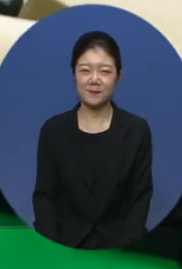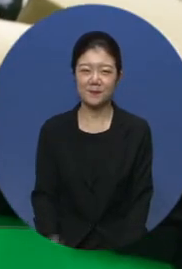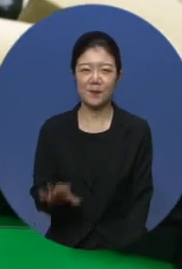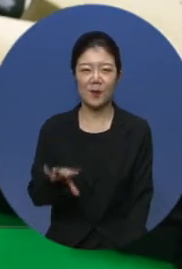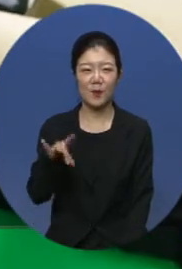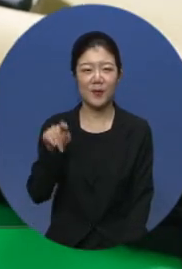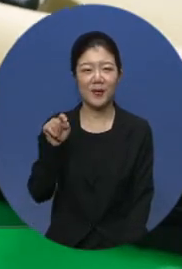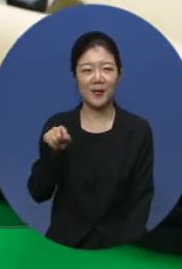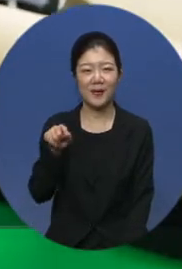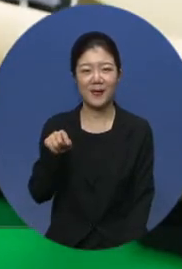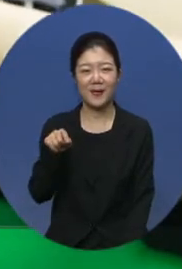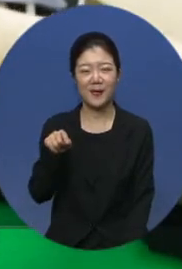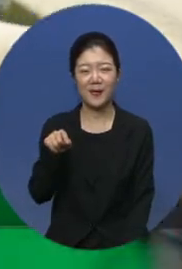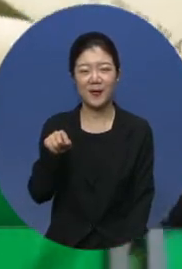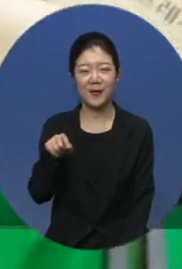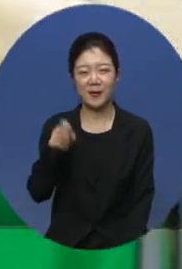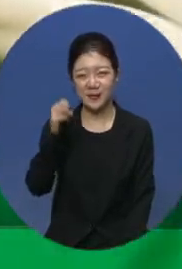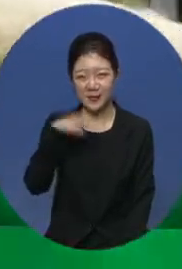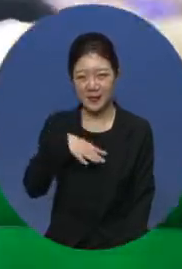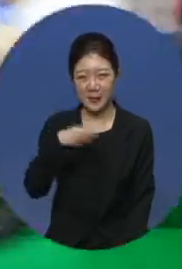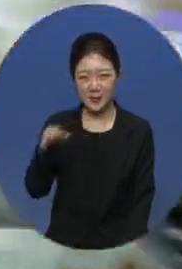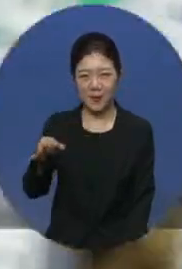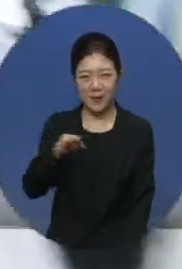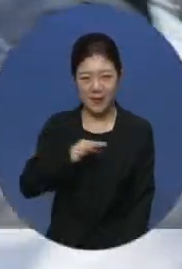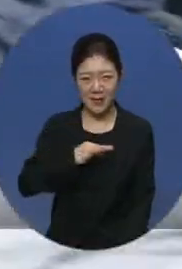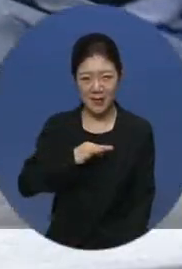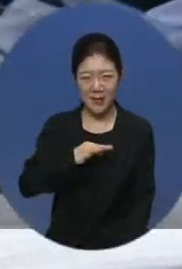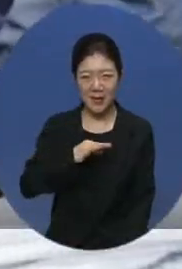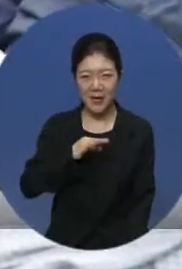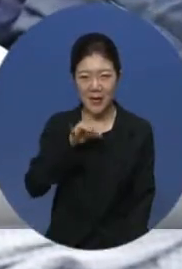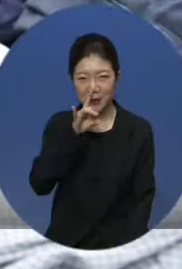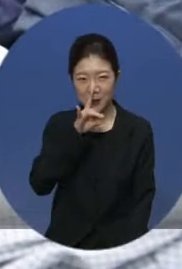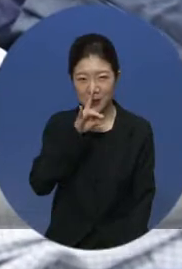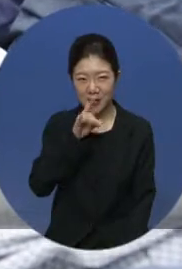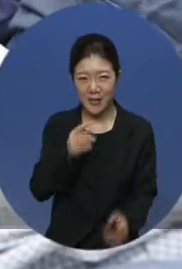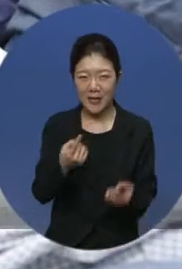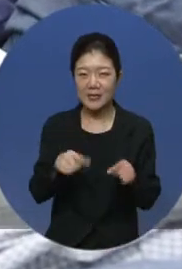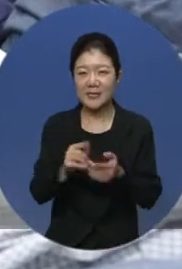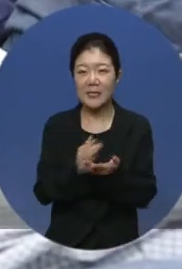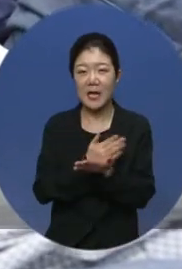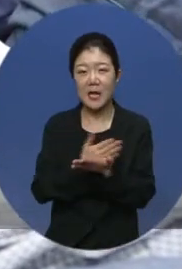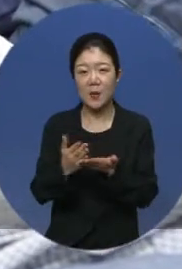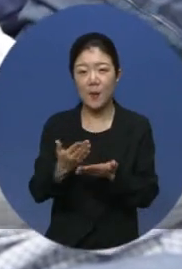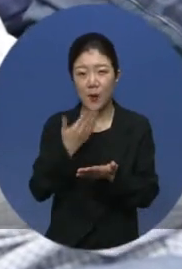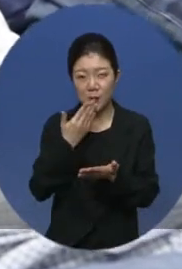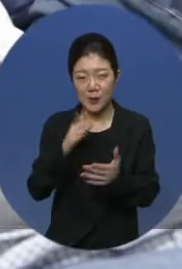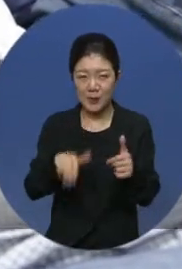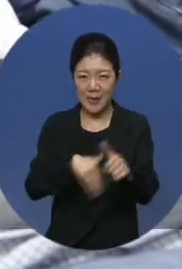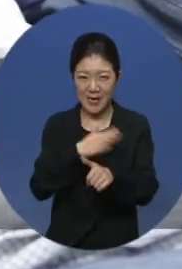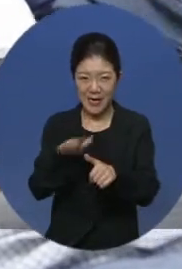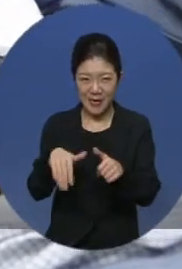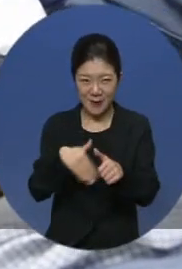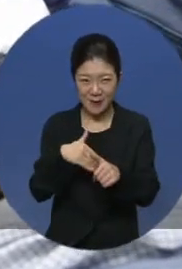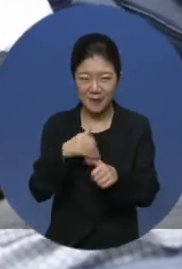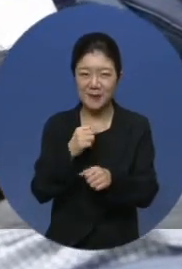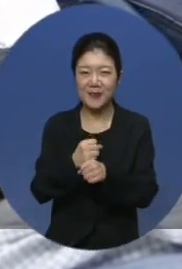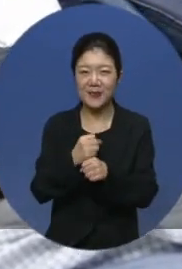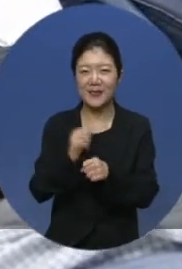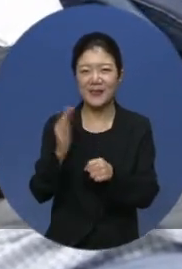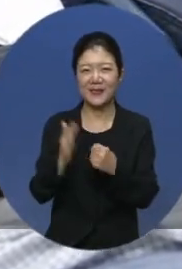처음에는 이런 걸 그냥 돈을 내라고 할 수는 없잖아요. 같이 노나 먹는 상황을 연출을 해야 돼서. 예.